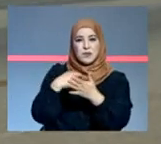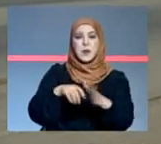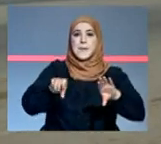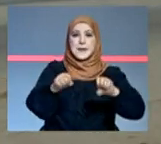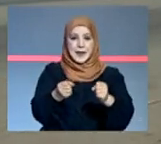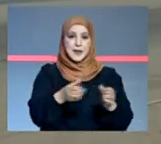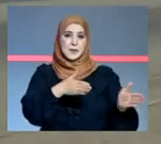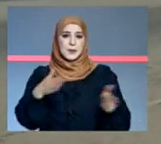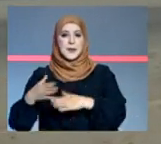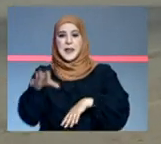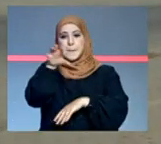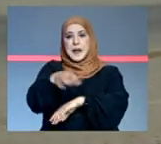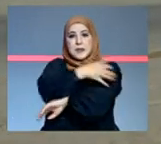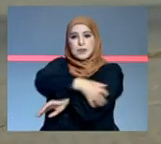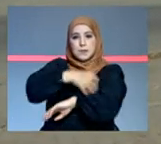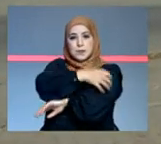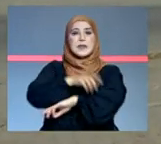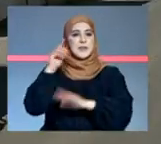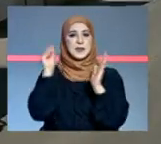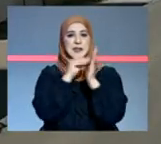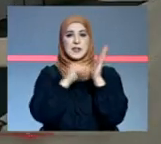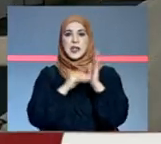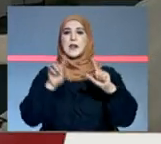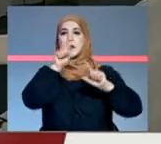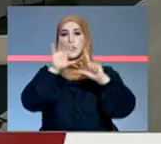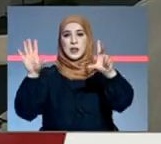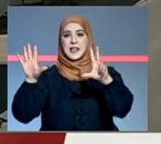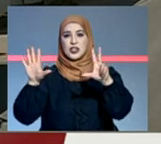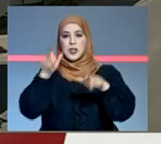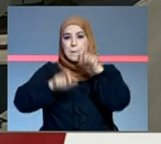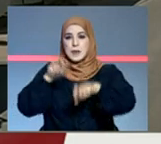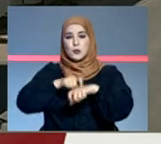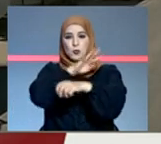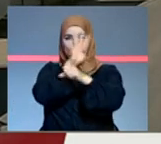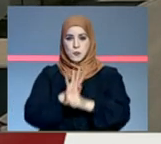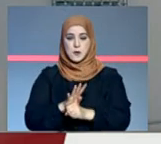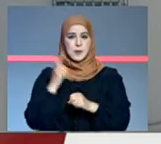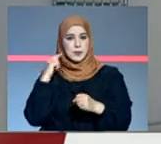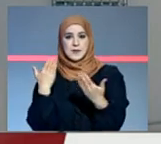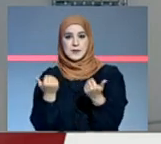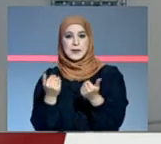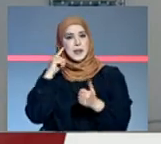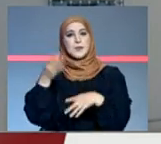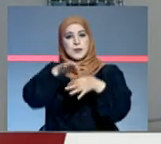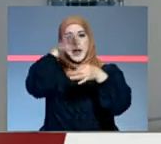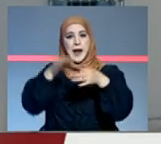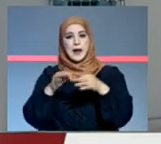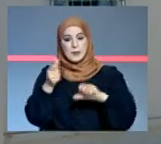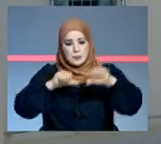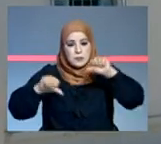وادي اللوز الريفية بلوكريب قد سجلت إصابة 18 شخصا بالفيروس في انتظار صدور نتائج